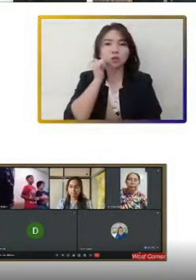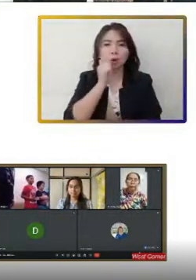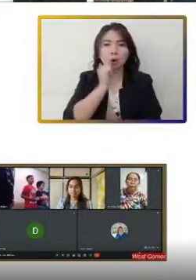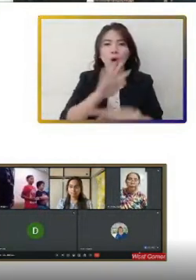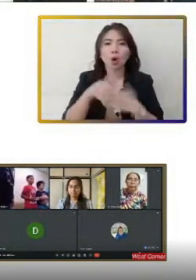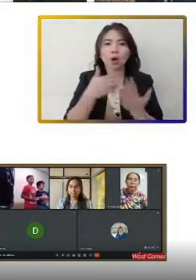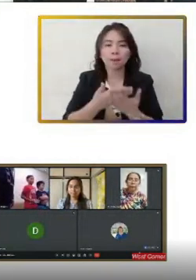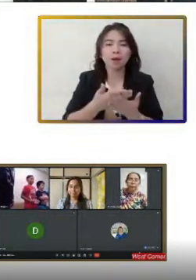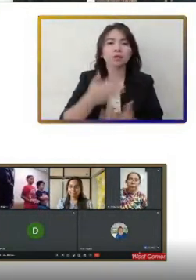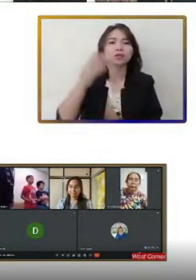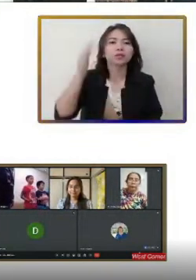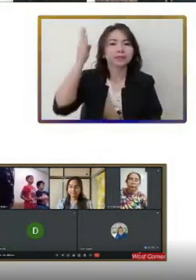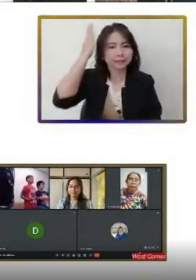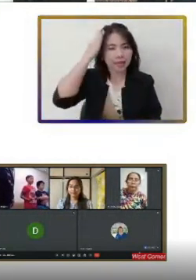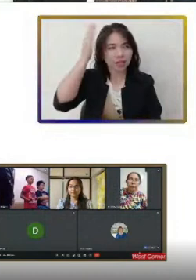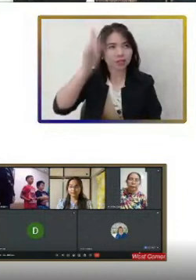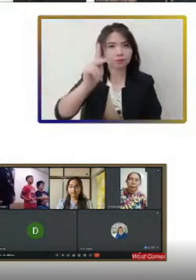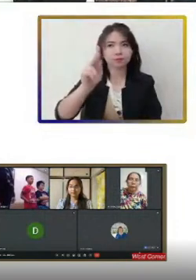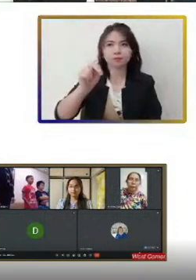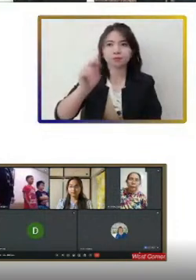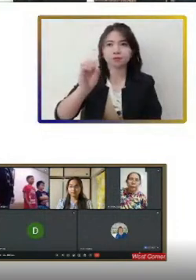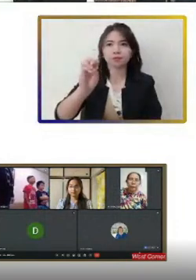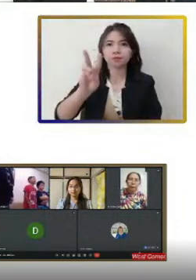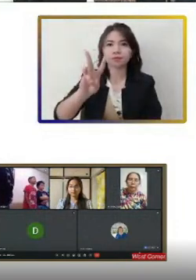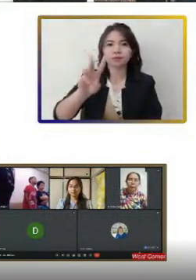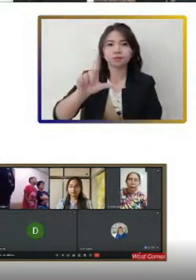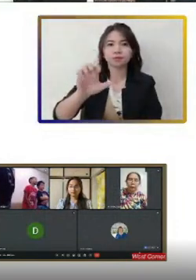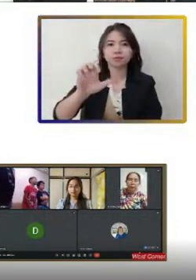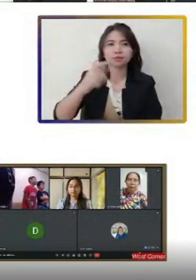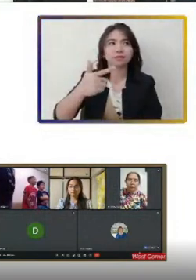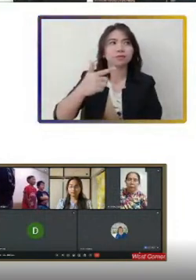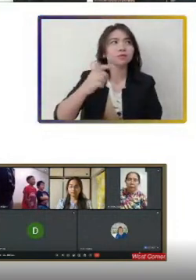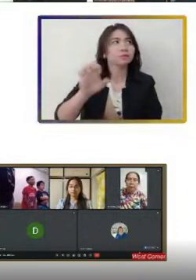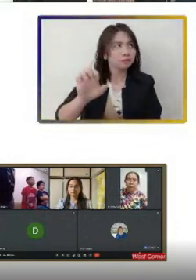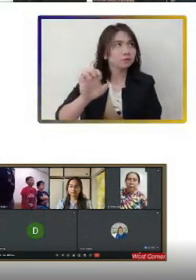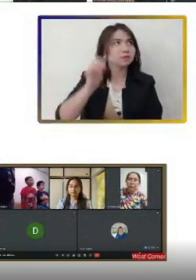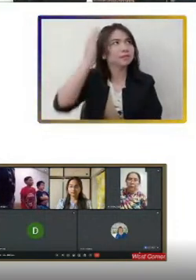Okay? Alright. I hope everything is